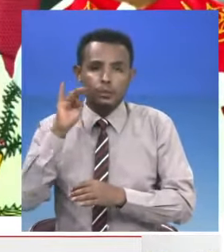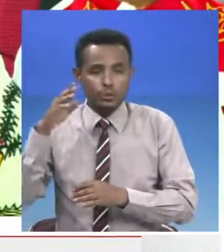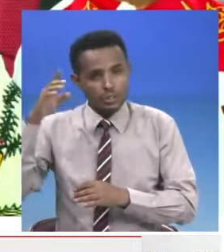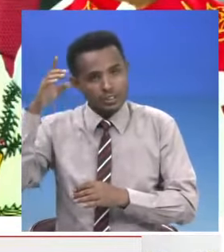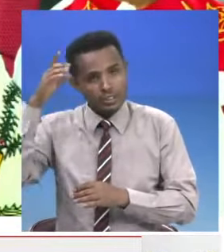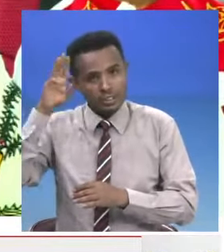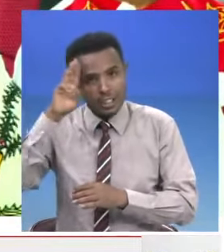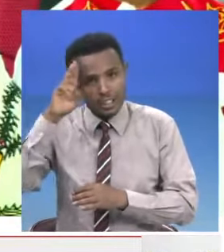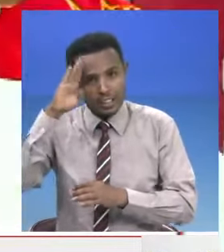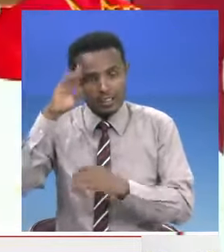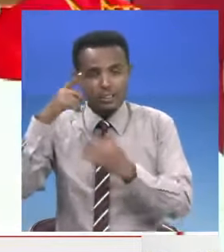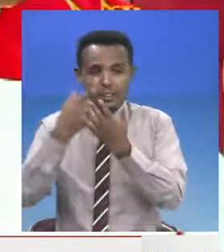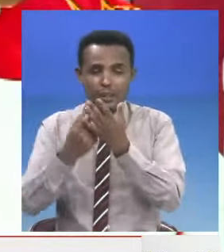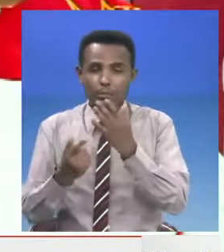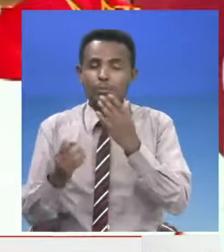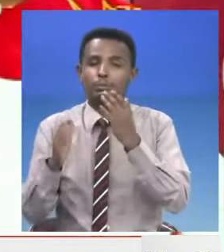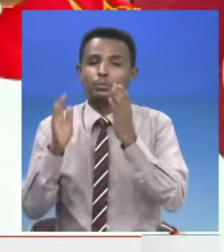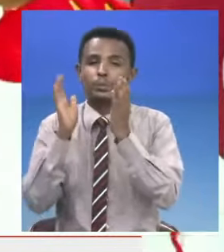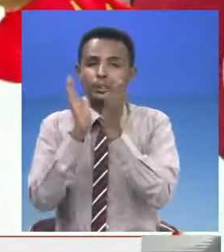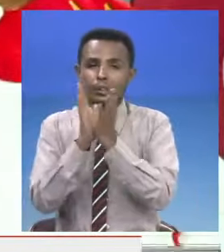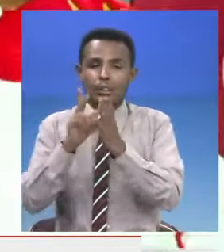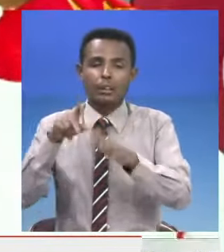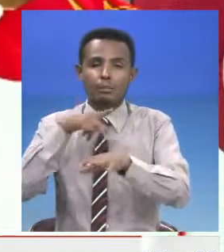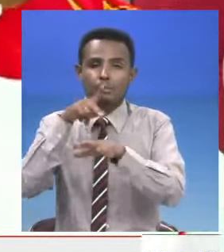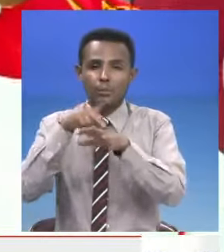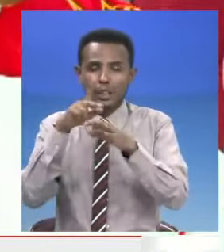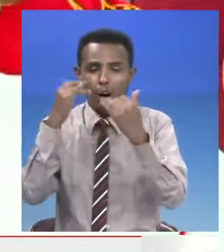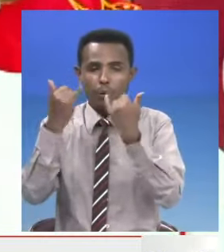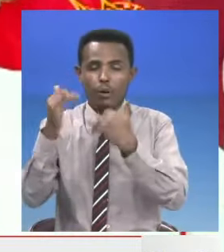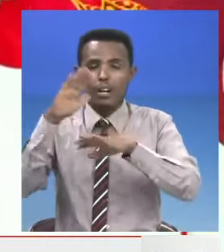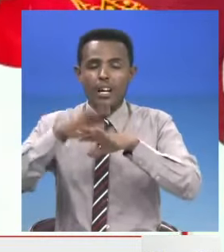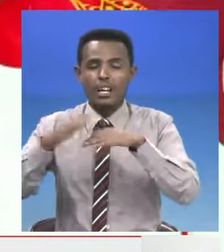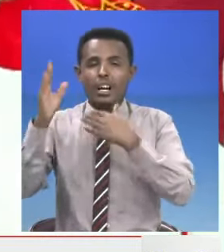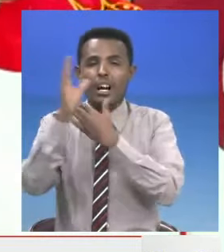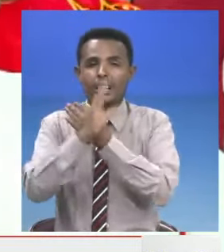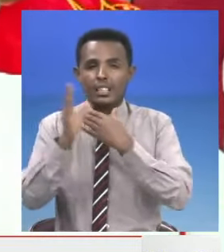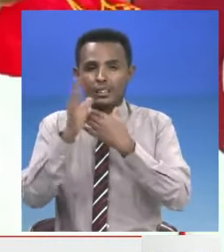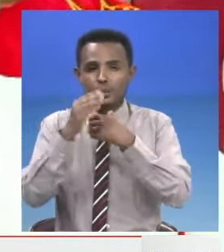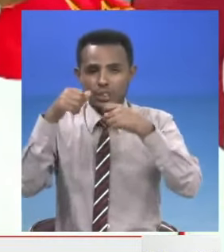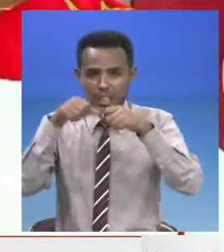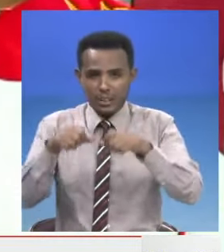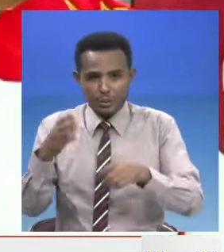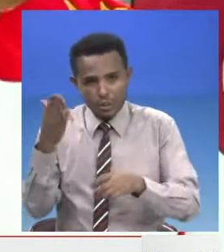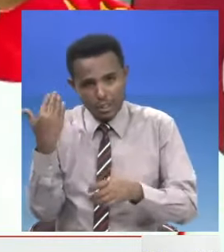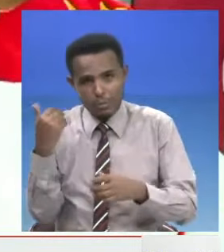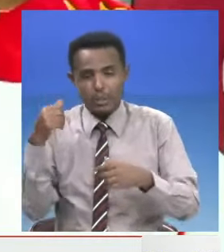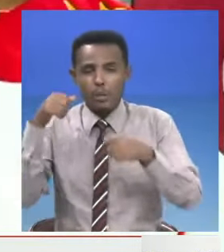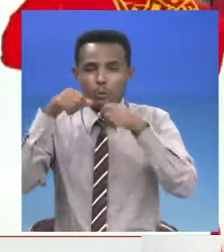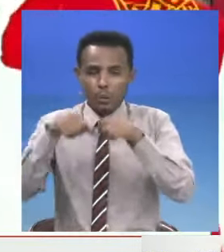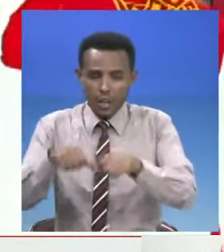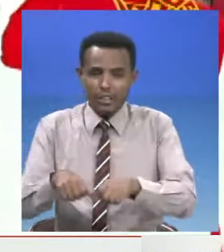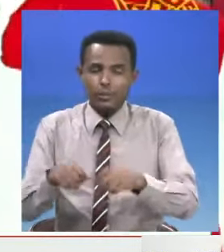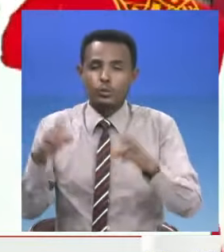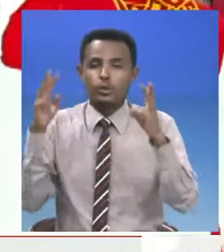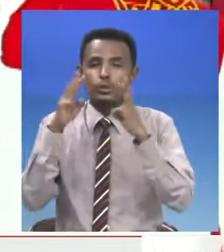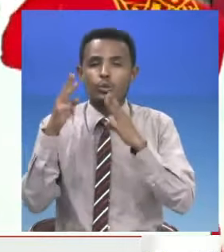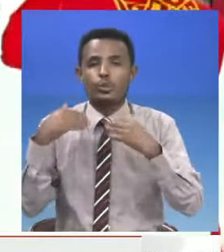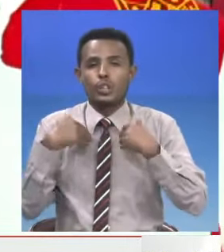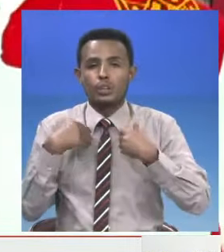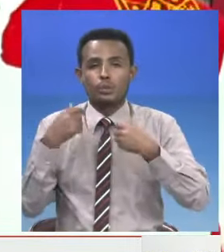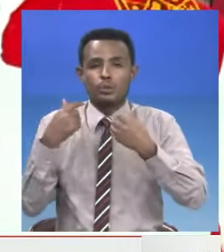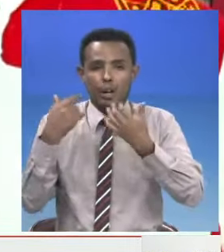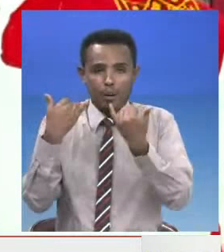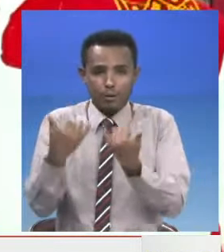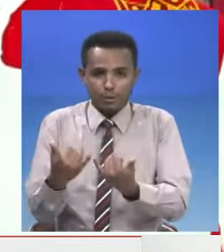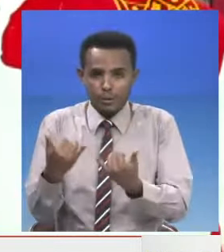ፓርቲ ውሳኔዎች መካከል እንግዲህ አሁን ላይ ሀገሪቱ እያደሩ የመጡ ውለው ያደሩ ችግሮች አሉ። በየደሬ ዞሩ